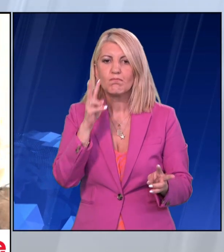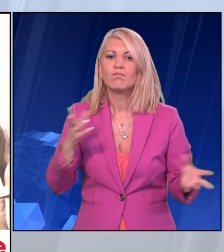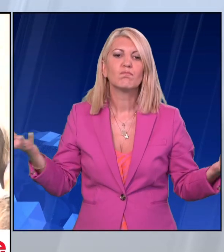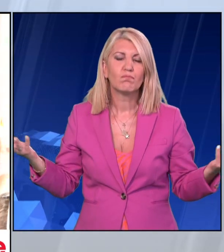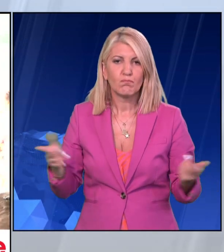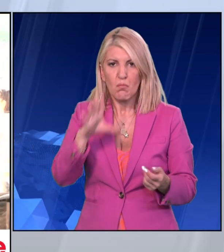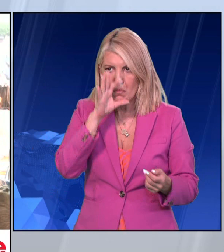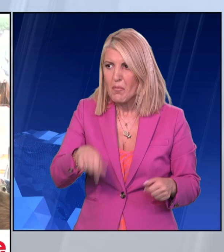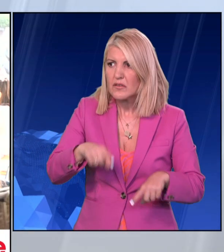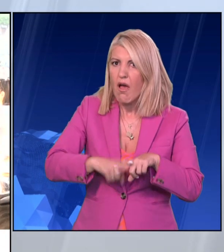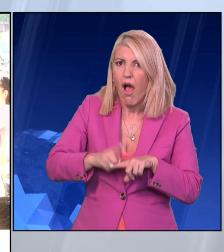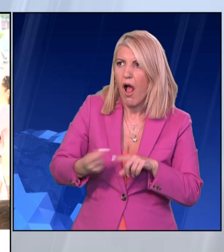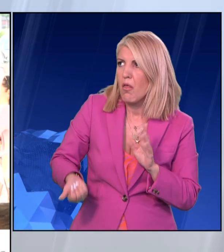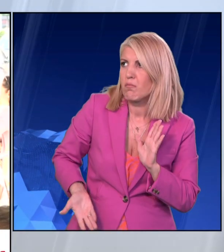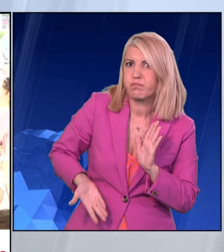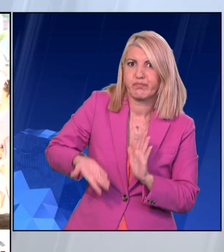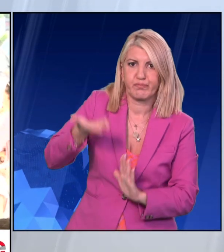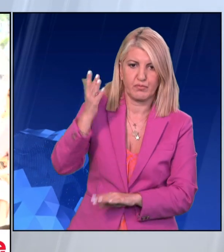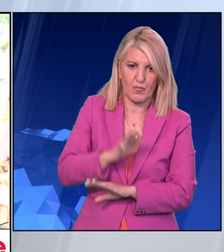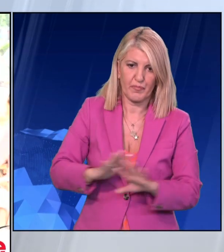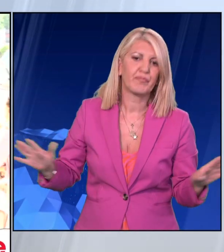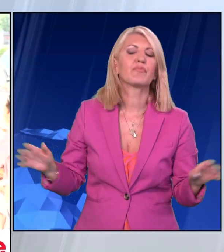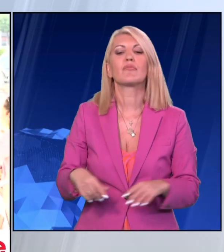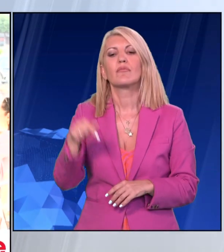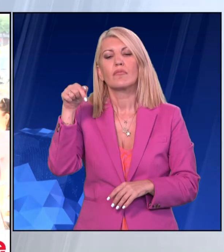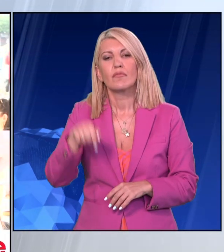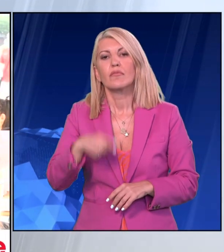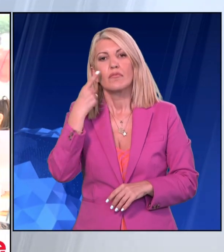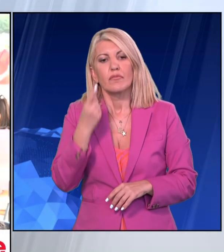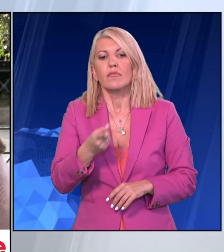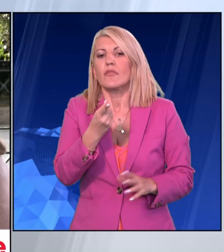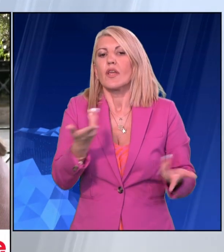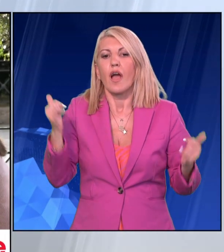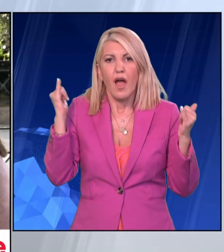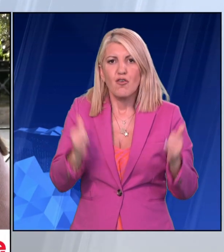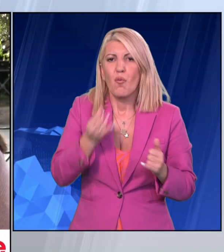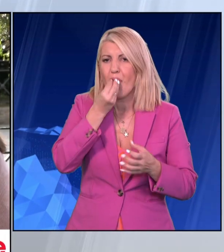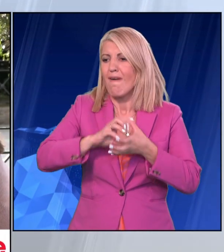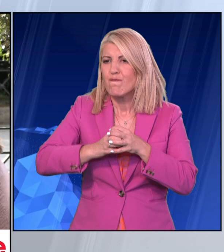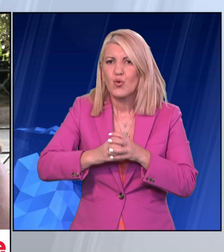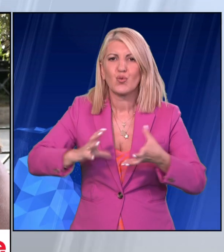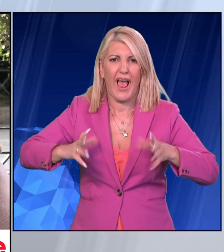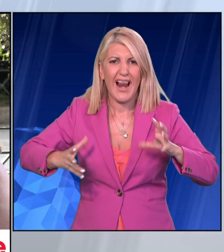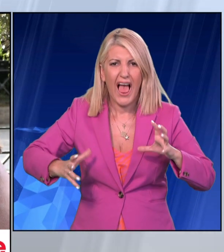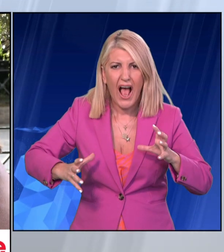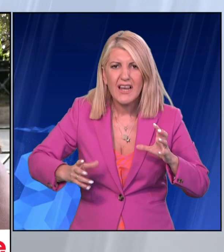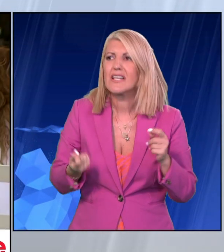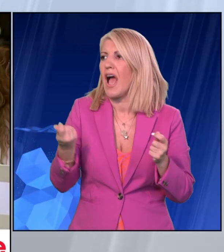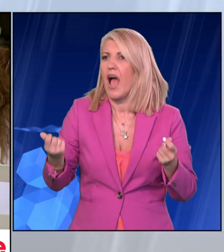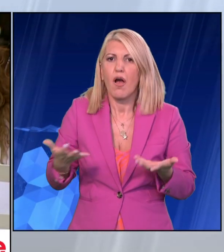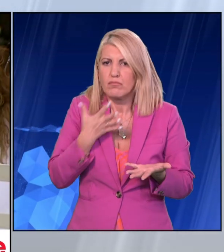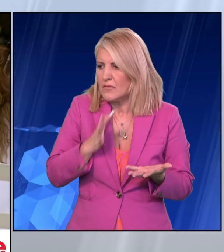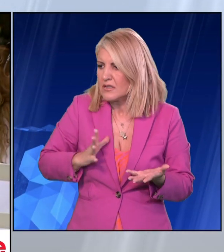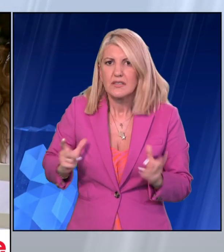Στη χώρα μας πλέον κοστίζει χρυσάφι το φαγητό. Ακόμη και τα εποχικά φρέσκα φρούτα και λαχανικά που τεινάζουν τον οικογενειακό προϋπολογισμό. Σύμφωνα με